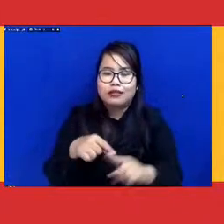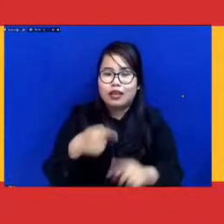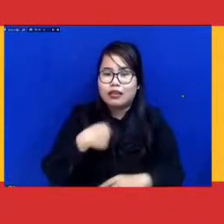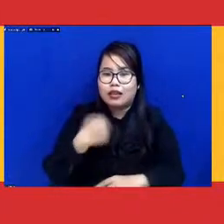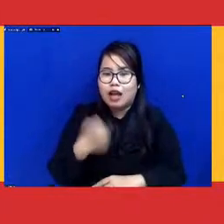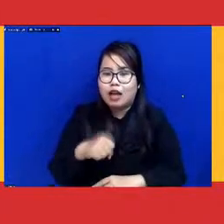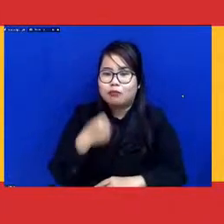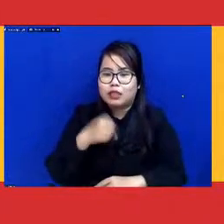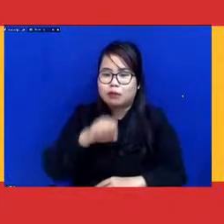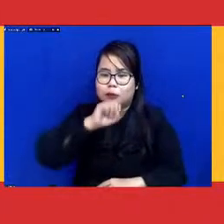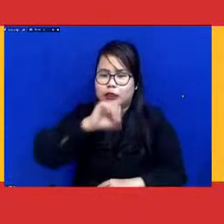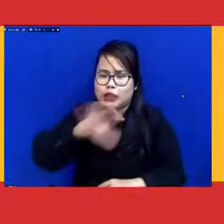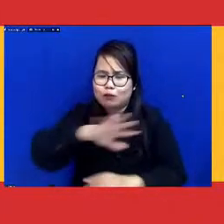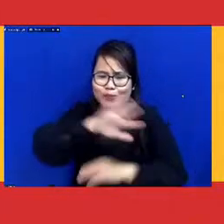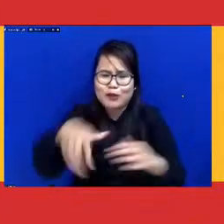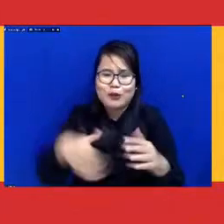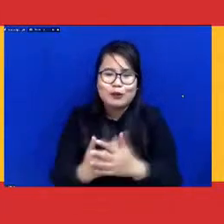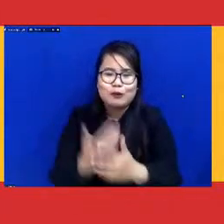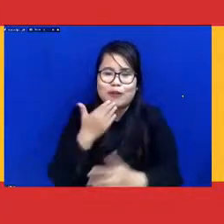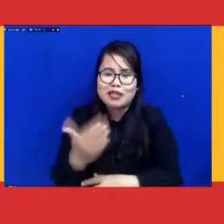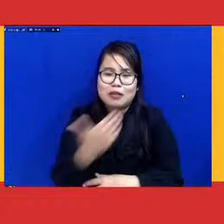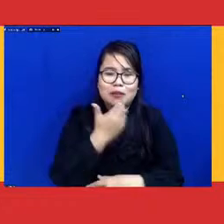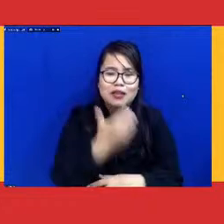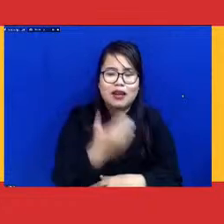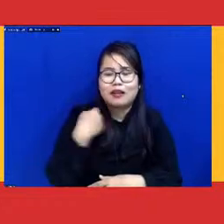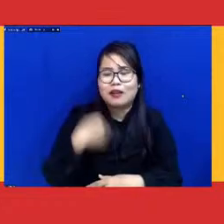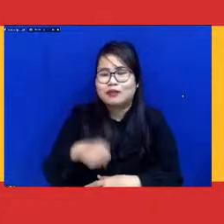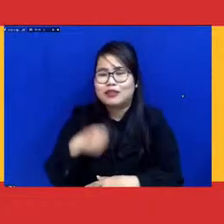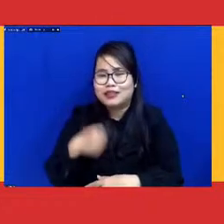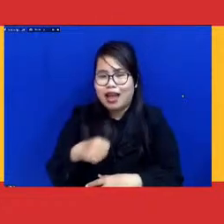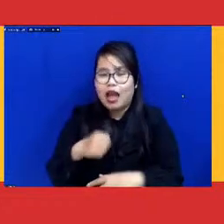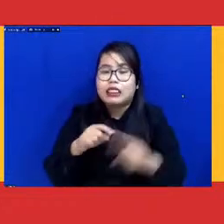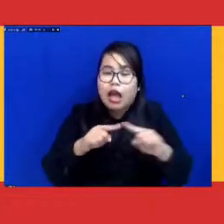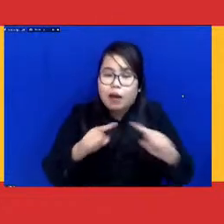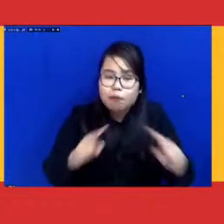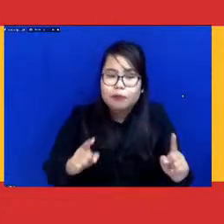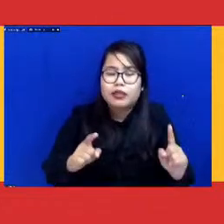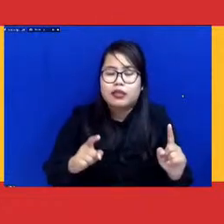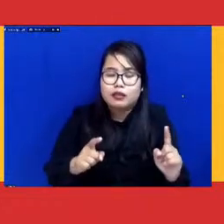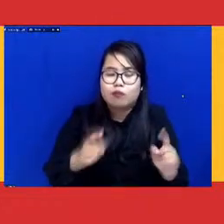menyerap seluruh pertanyaan ya tadi, tapi secara apa